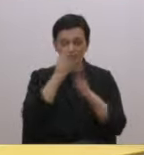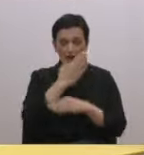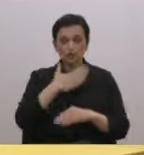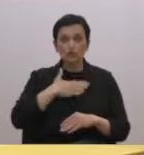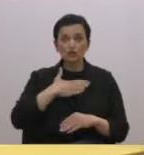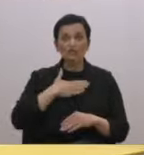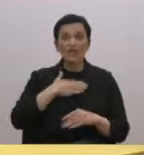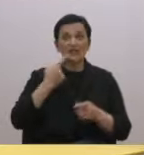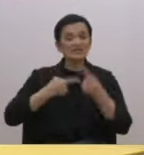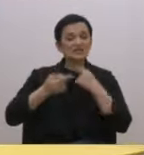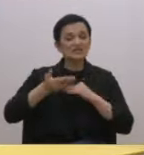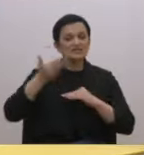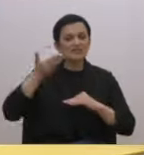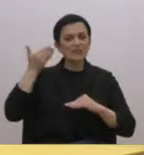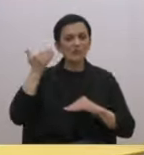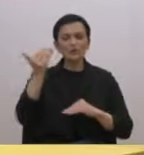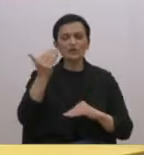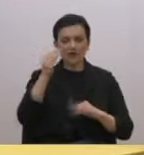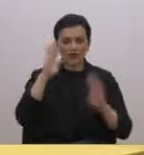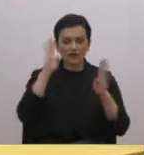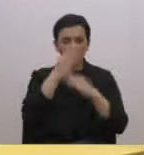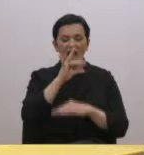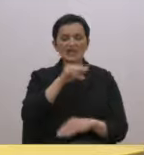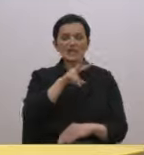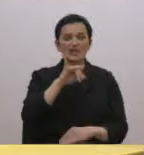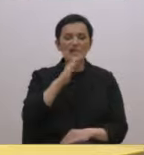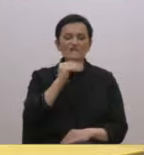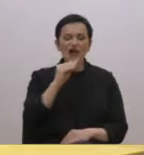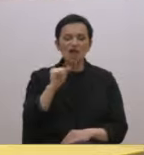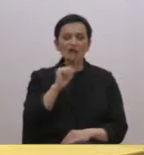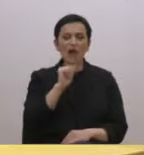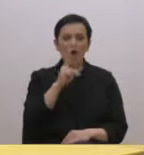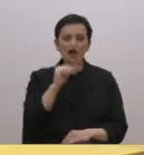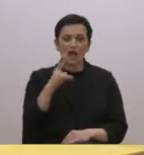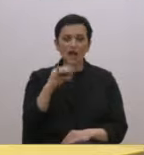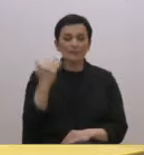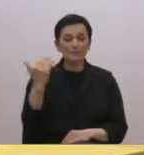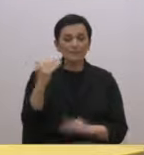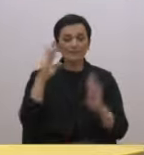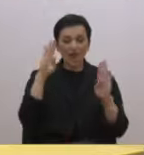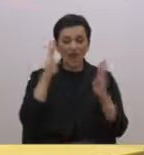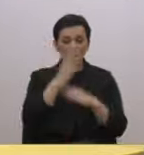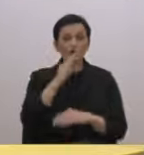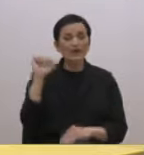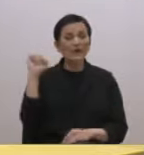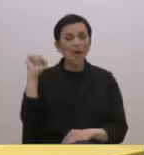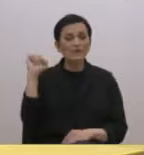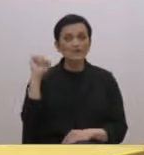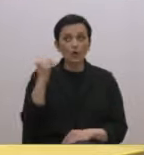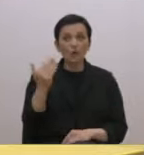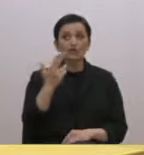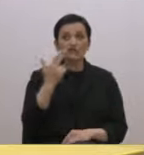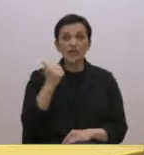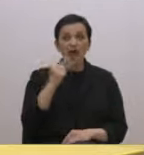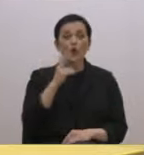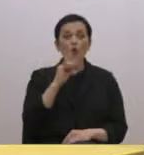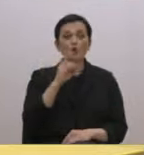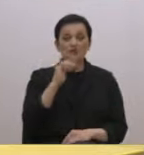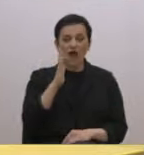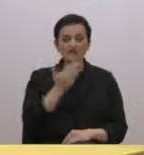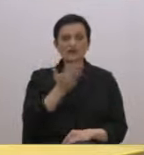ჩვენს წინაპრებს, რომ თქვენ ღალატობთ ილიას, ვაჟას, აკაკის, რომ თქვენ ღალატობთ ზვიად გამსახურდიას და მერაბ